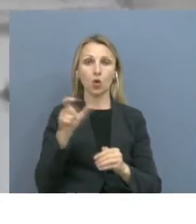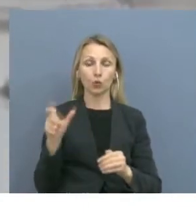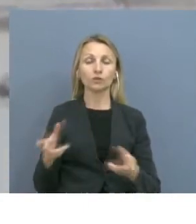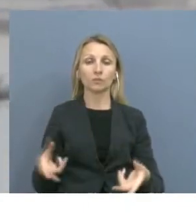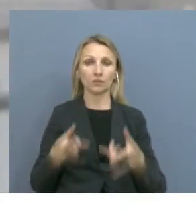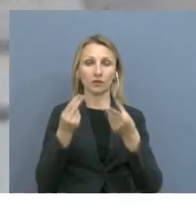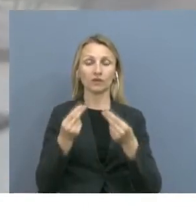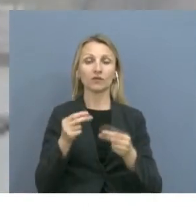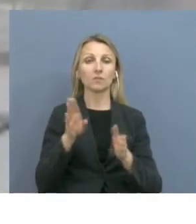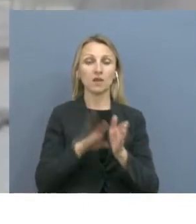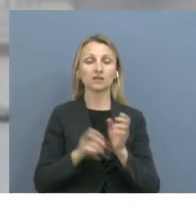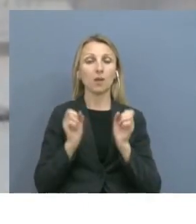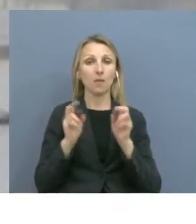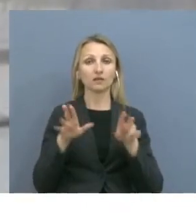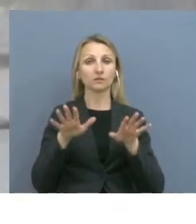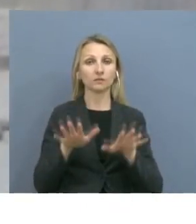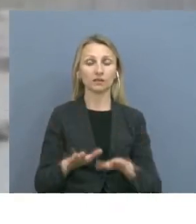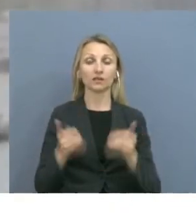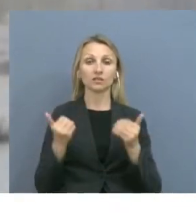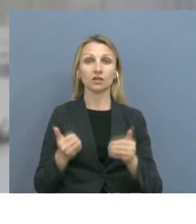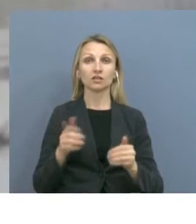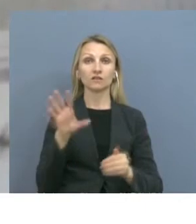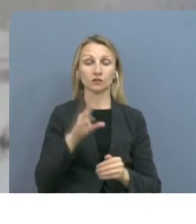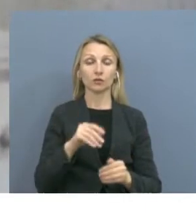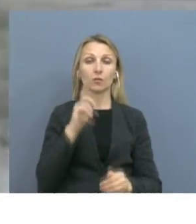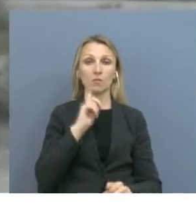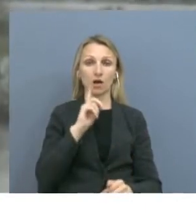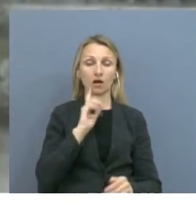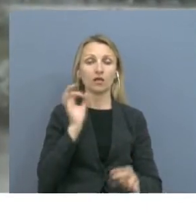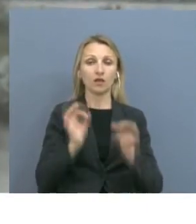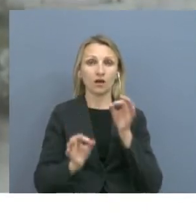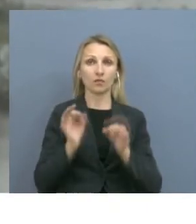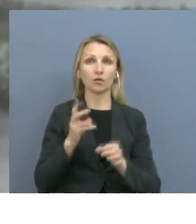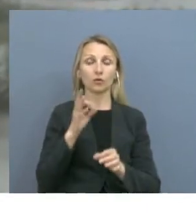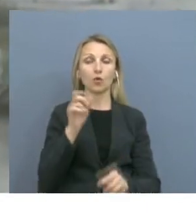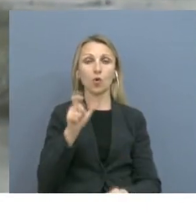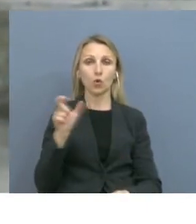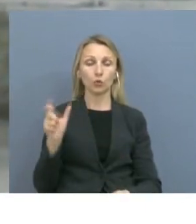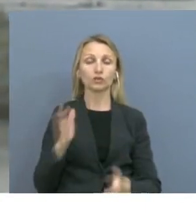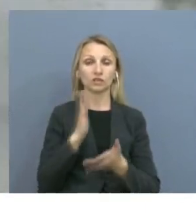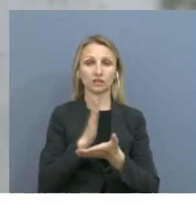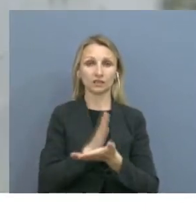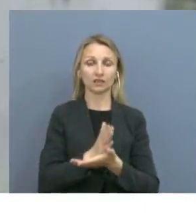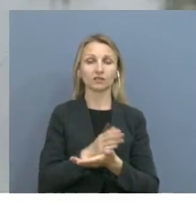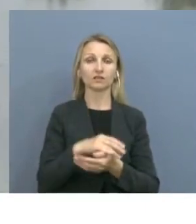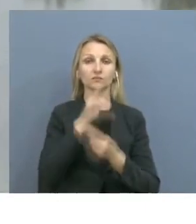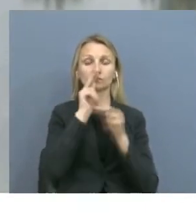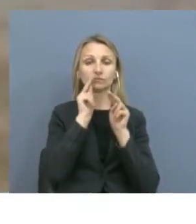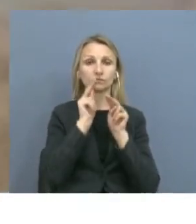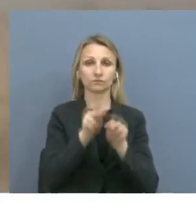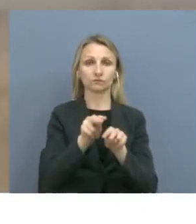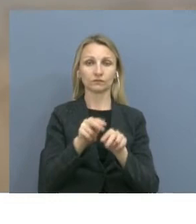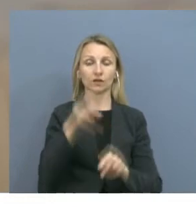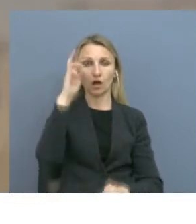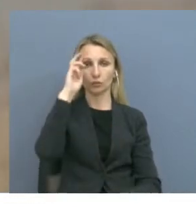безопасные места. В настоящее время ситуация в районе стабилизируется, а безопасность населения Актааральского района находится под пристальным